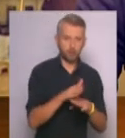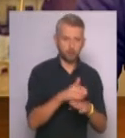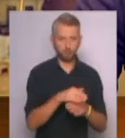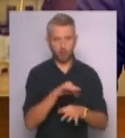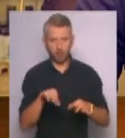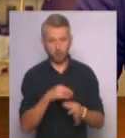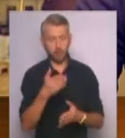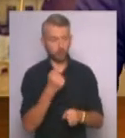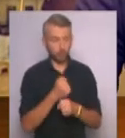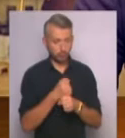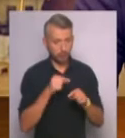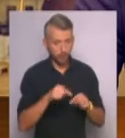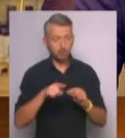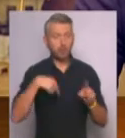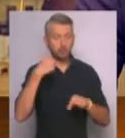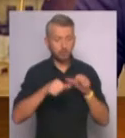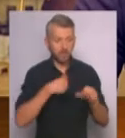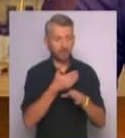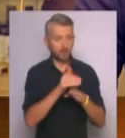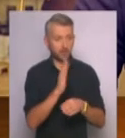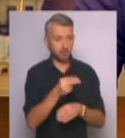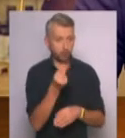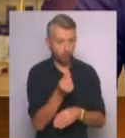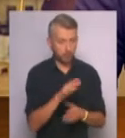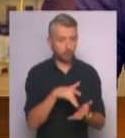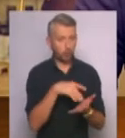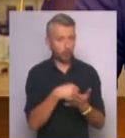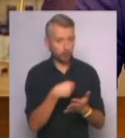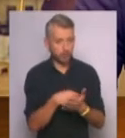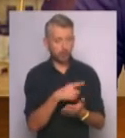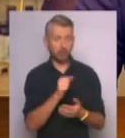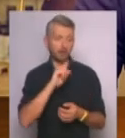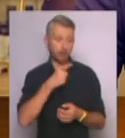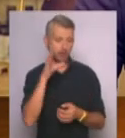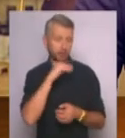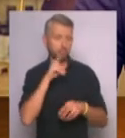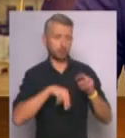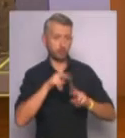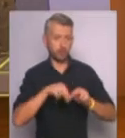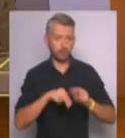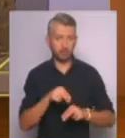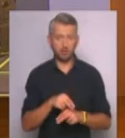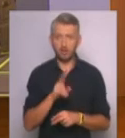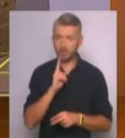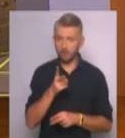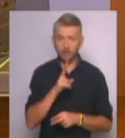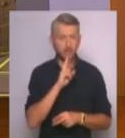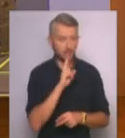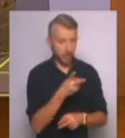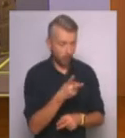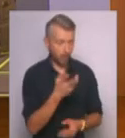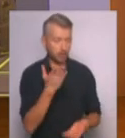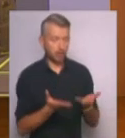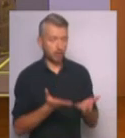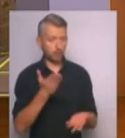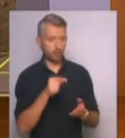поділ і проєкт, на наступний рік, якщо виділяться кошти з міського бюджету, за рік побудують. Тобто два роки? Да, якщо